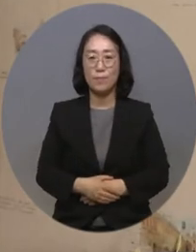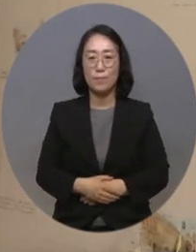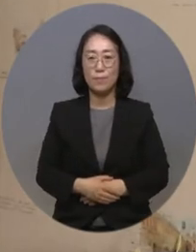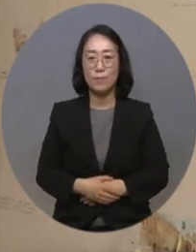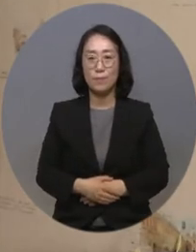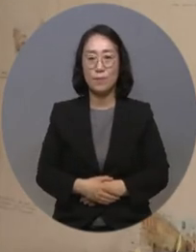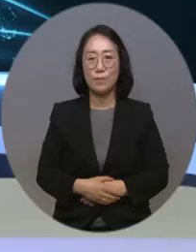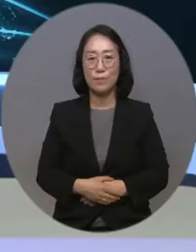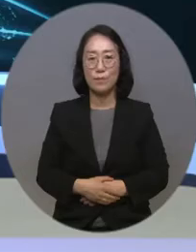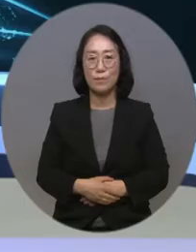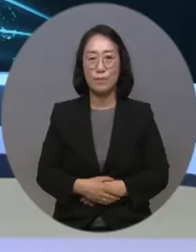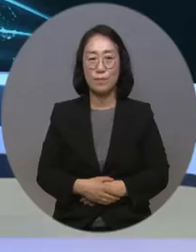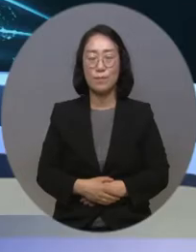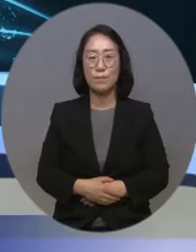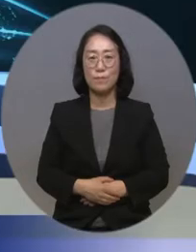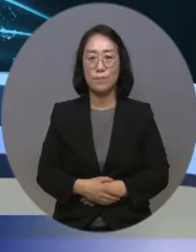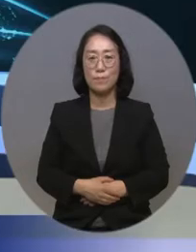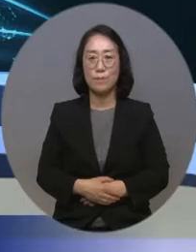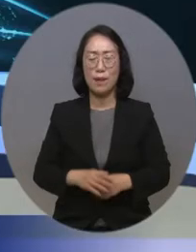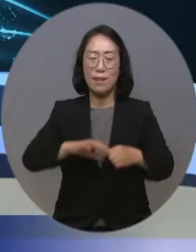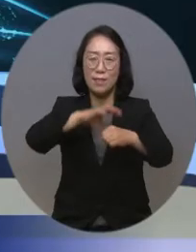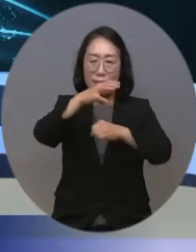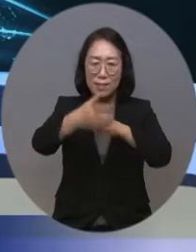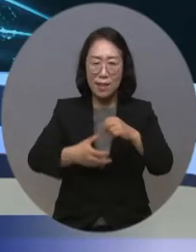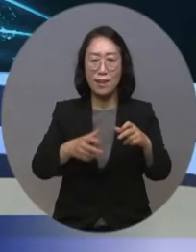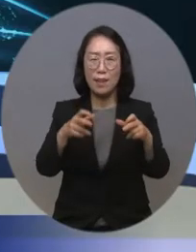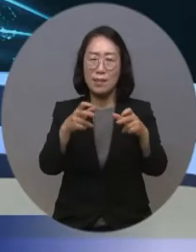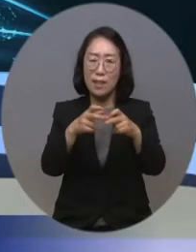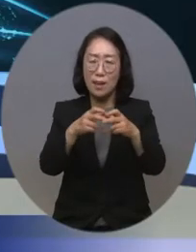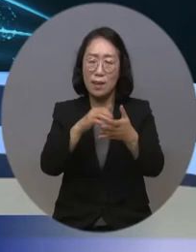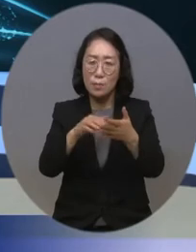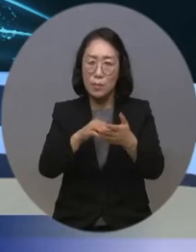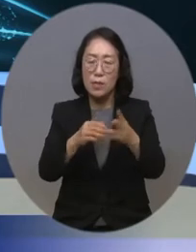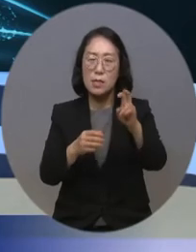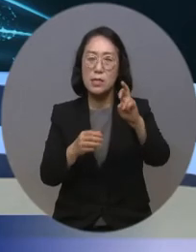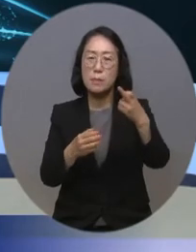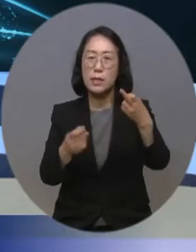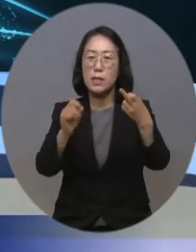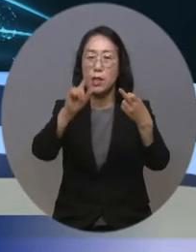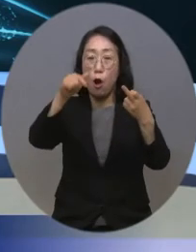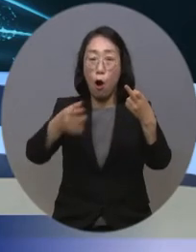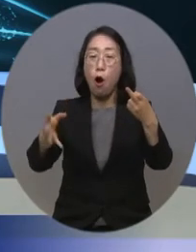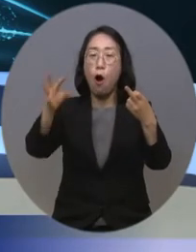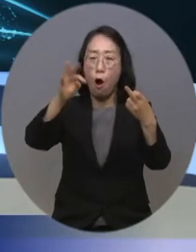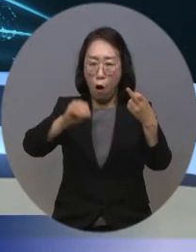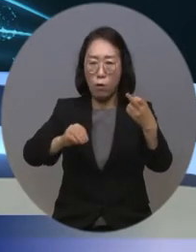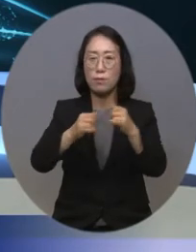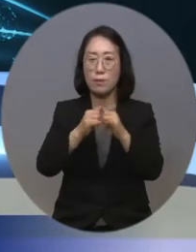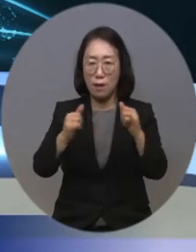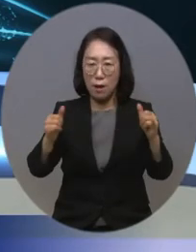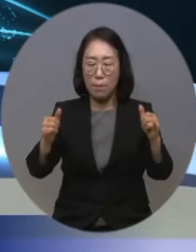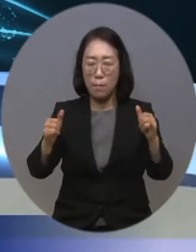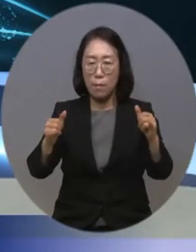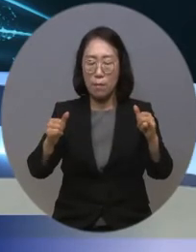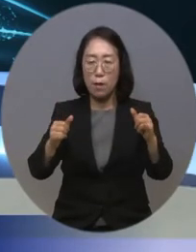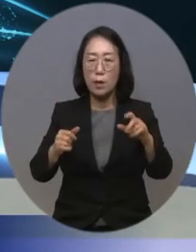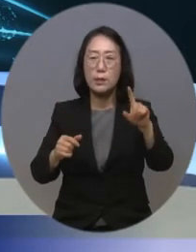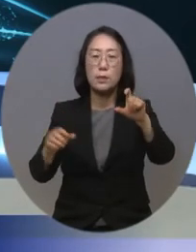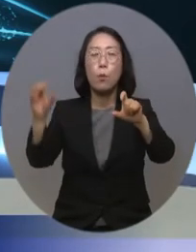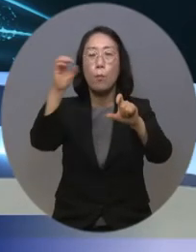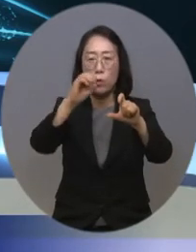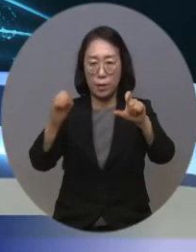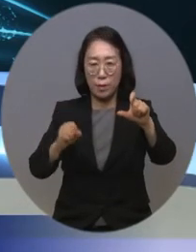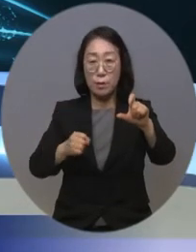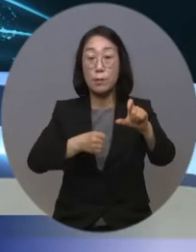이소영입니다. 전 세계 장애인구는 약 12억 명입니다. 전체 인구의 15%를